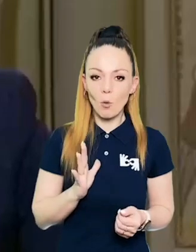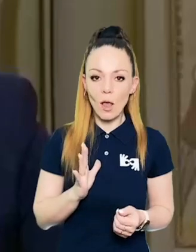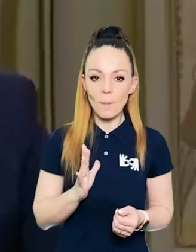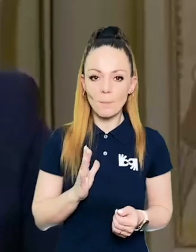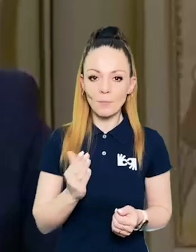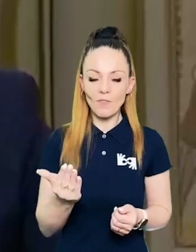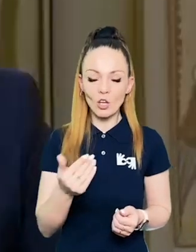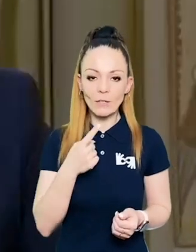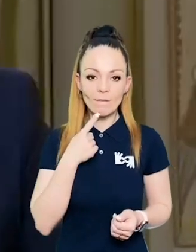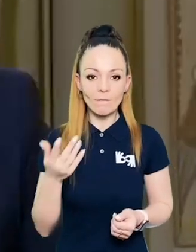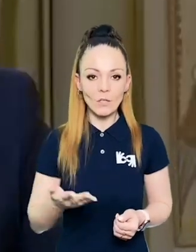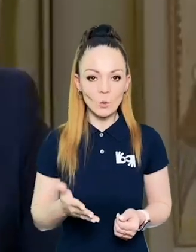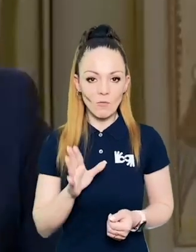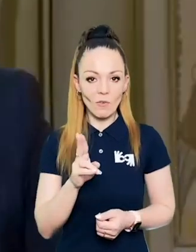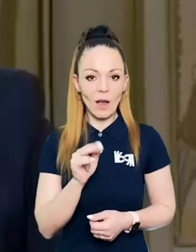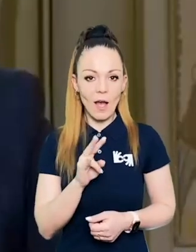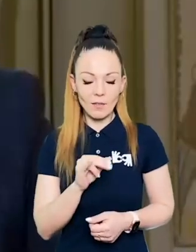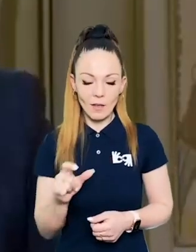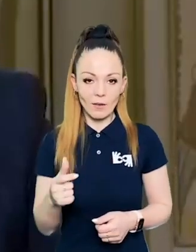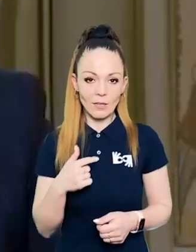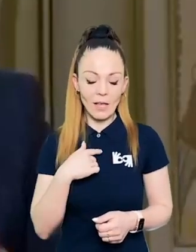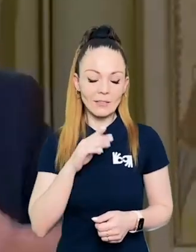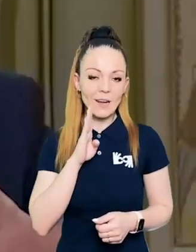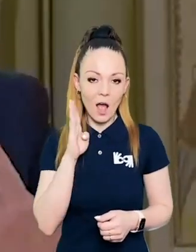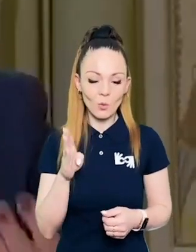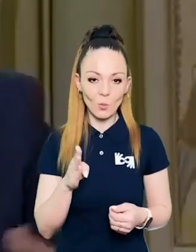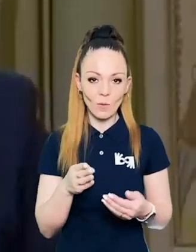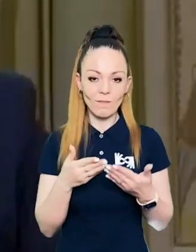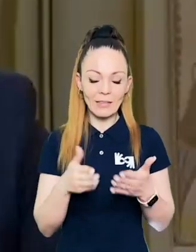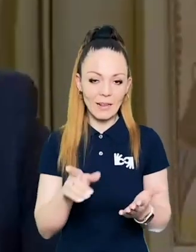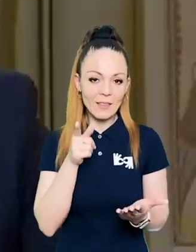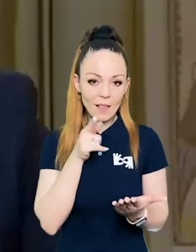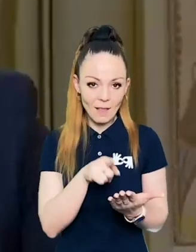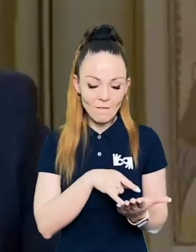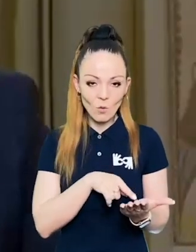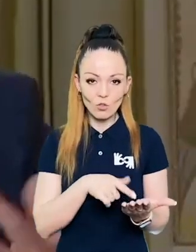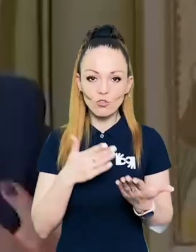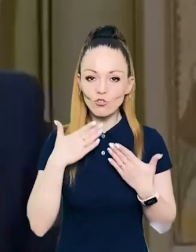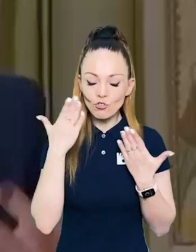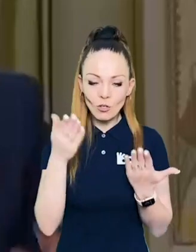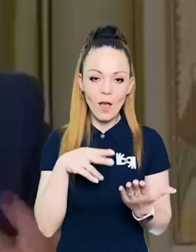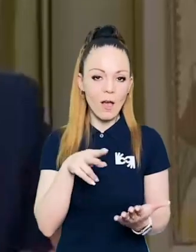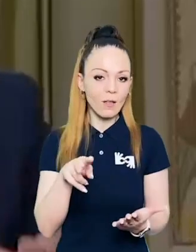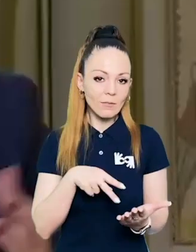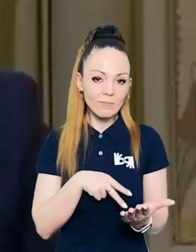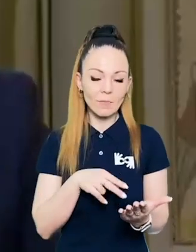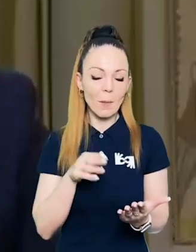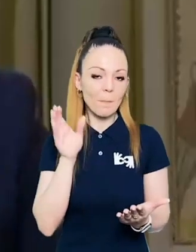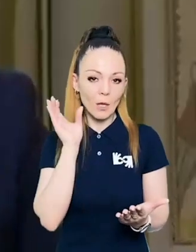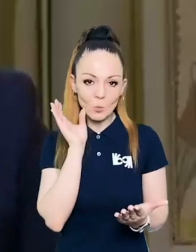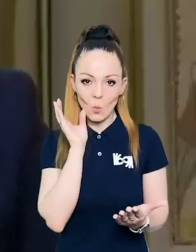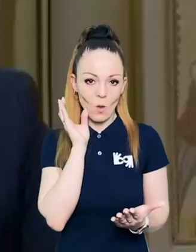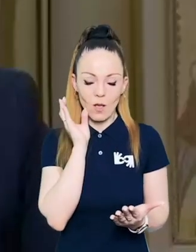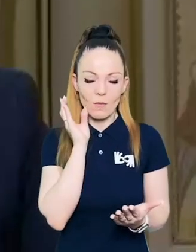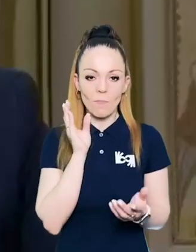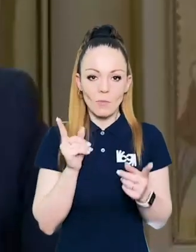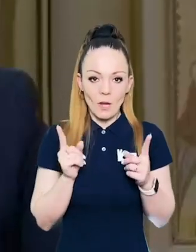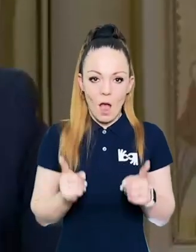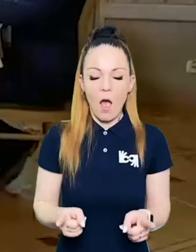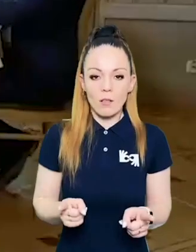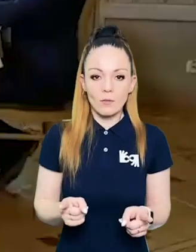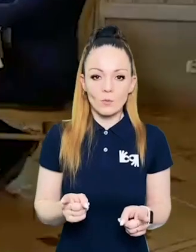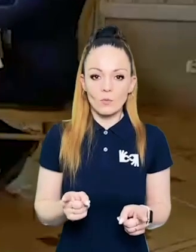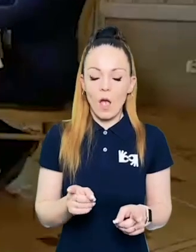була, ваш виступ був у Каннах, я вам чесно кажу, я зранку відкрила телефон, читала, повністю прослухала.